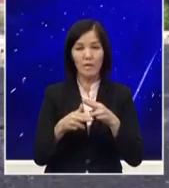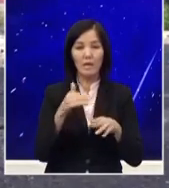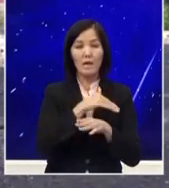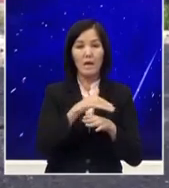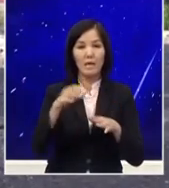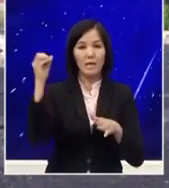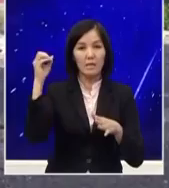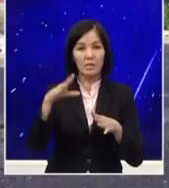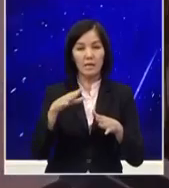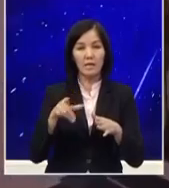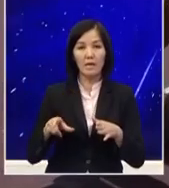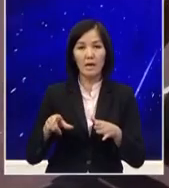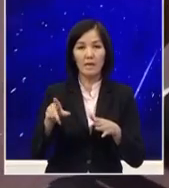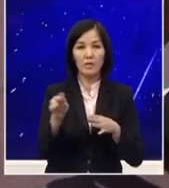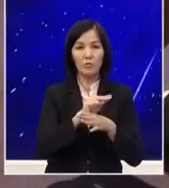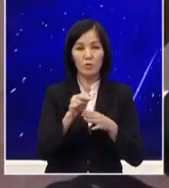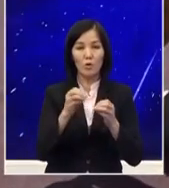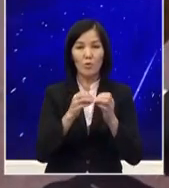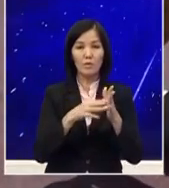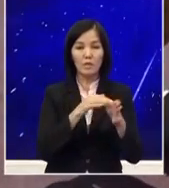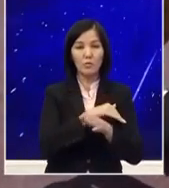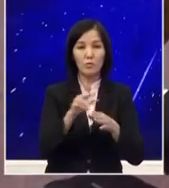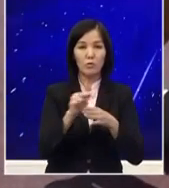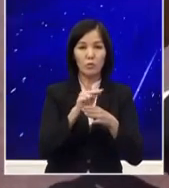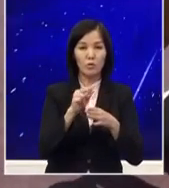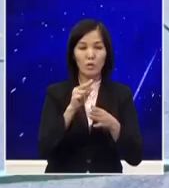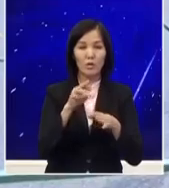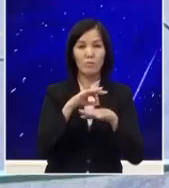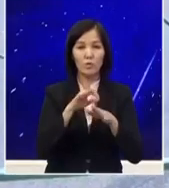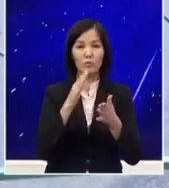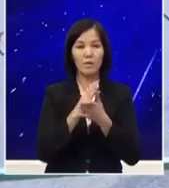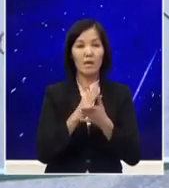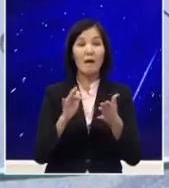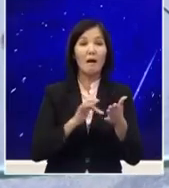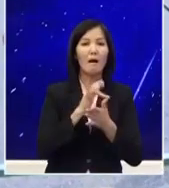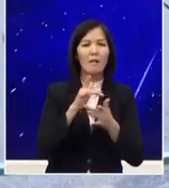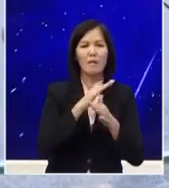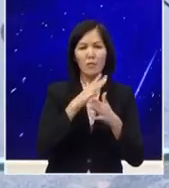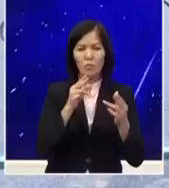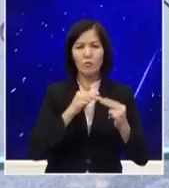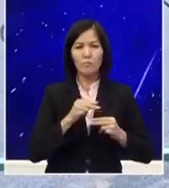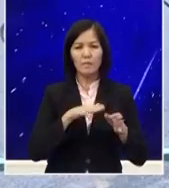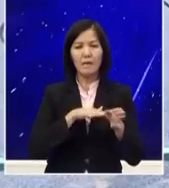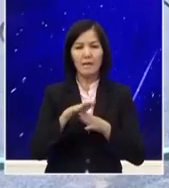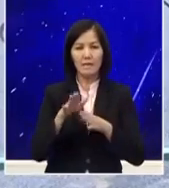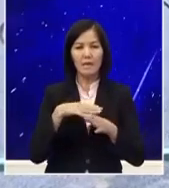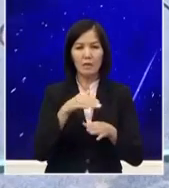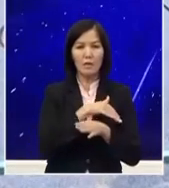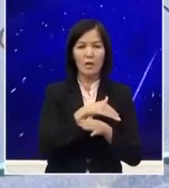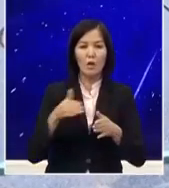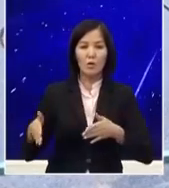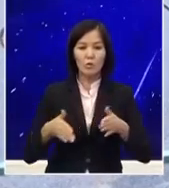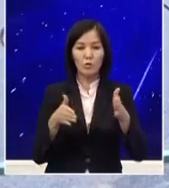қойылып, арықтар жасалып, 18 көше жолы жөнделіп жатыр. Қалада көп жұмыстар жасалынып жатыр. Жол жөнделіп